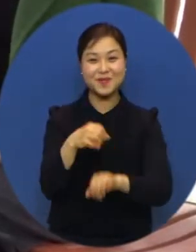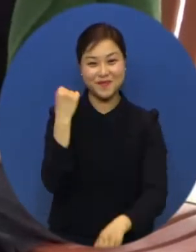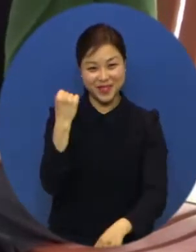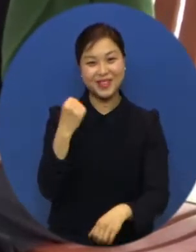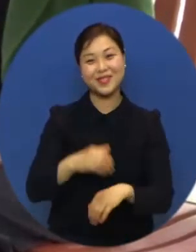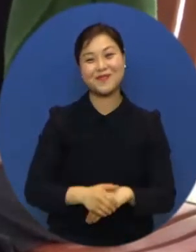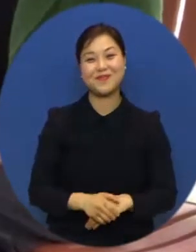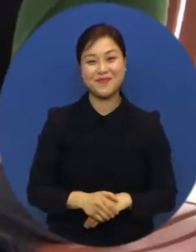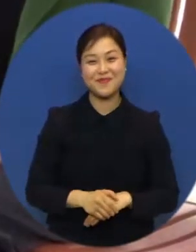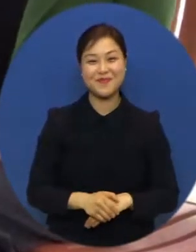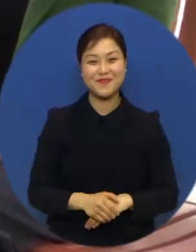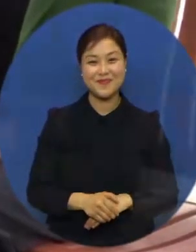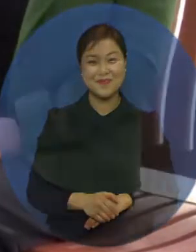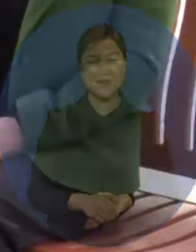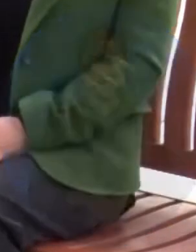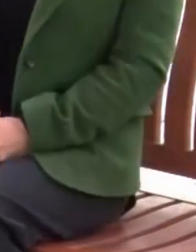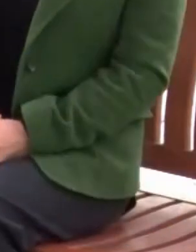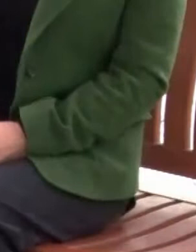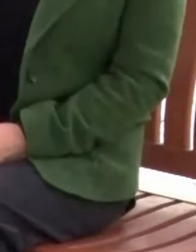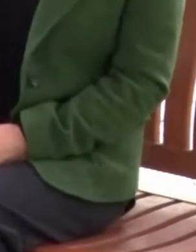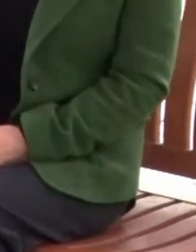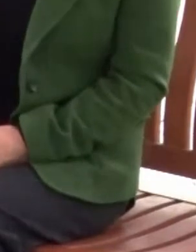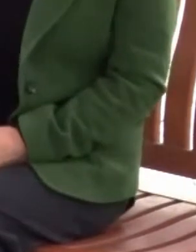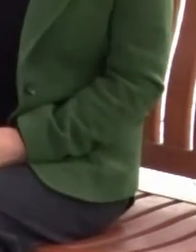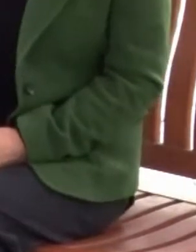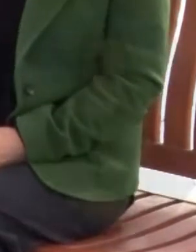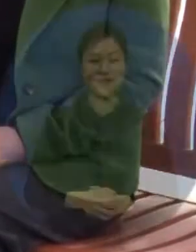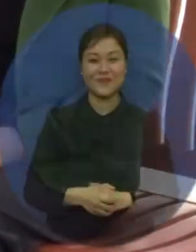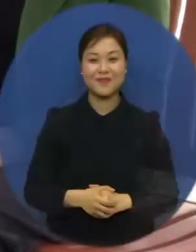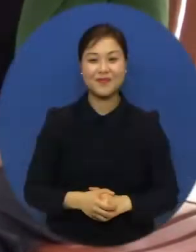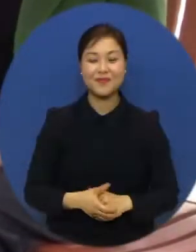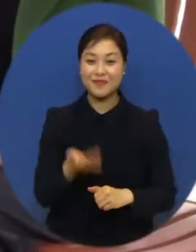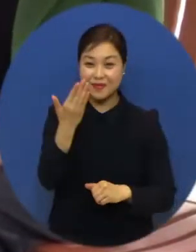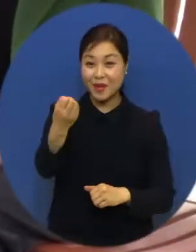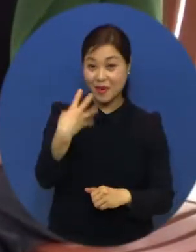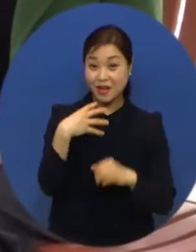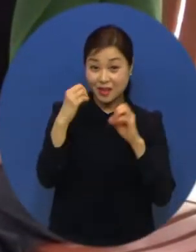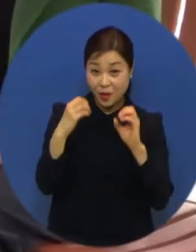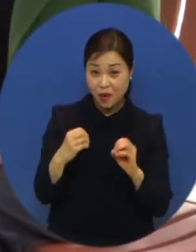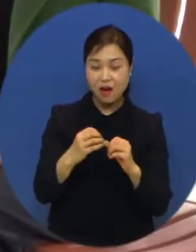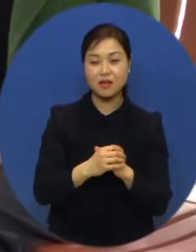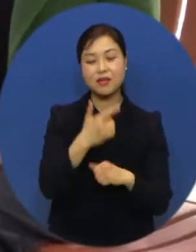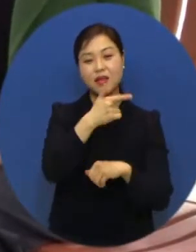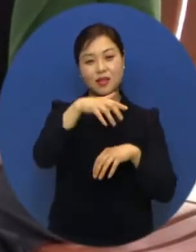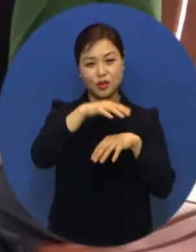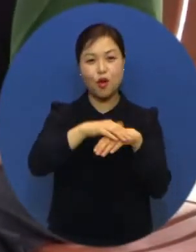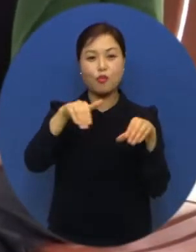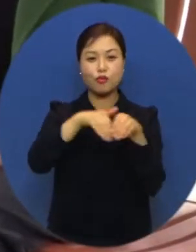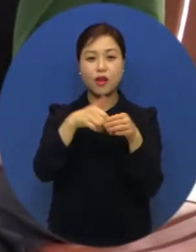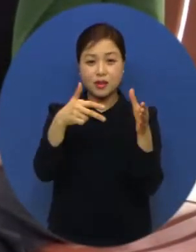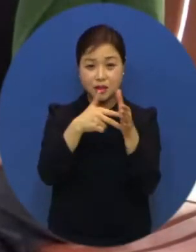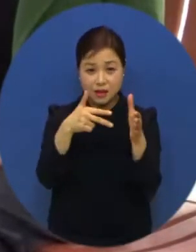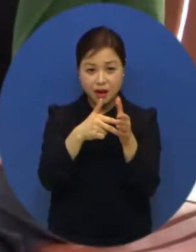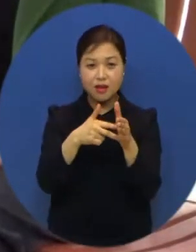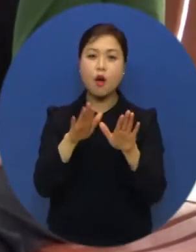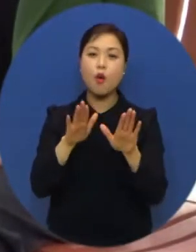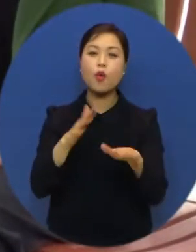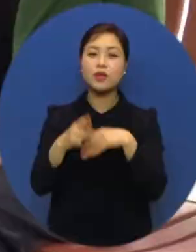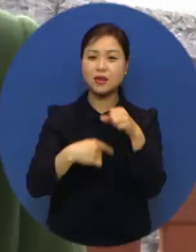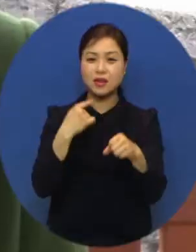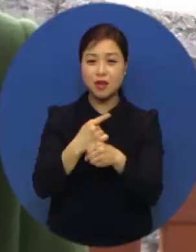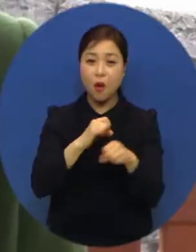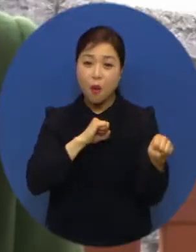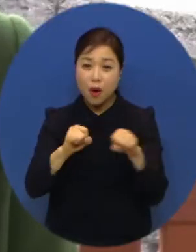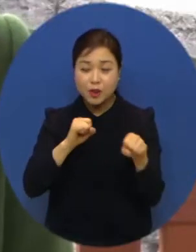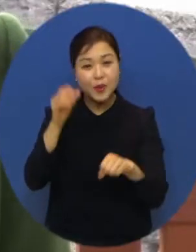감사합니다. 네, 오늘 대표이사님과 이야기 이렇게 나눠보니까요. 대전 문화재단의 올한해 활약이 더욱더 기대가